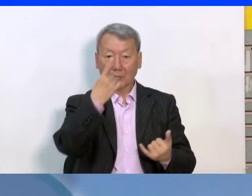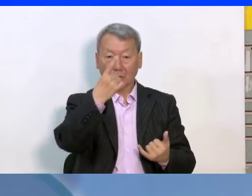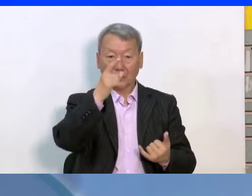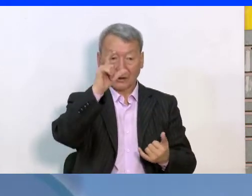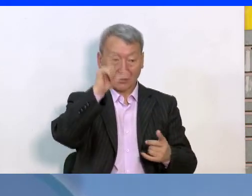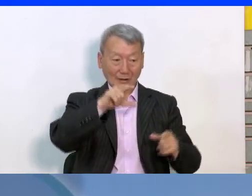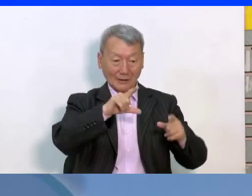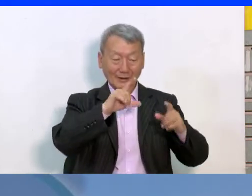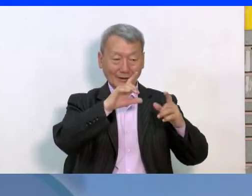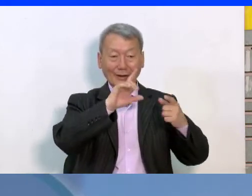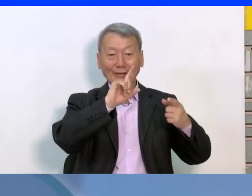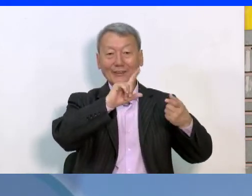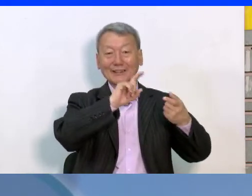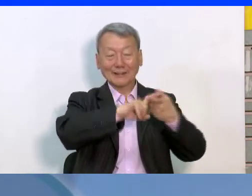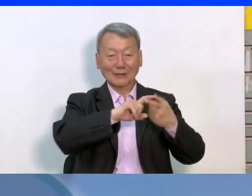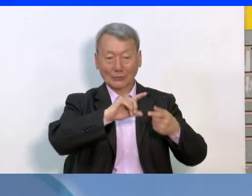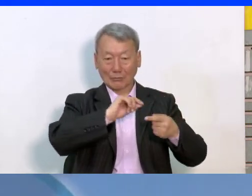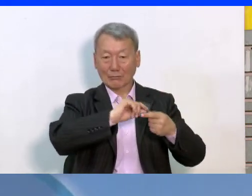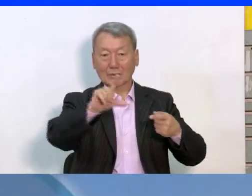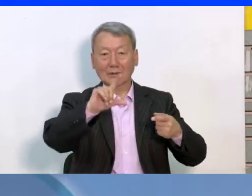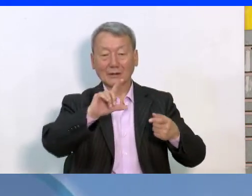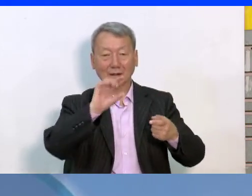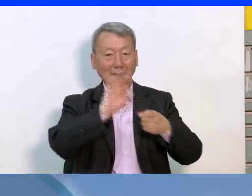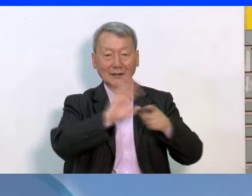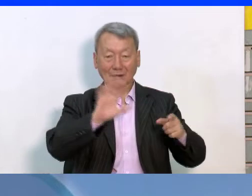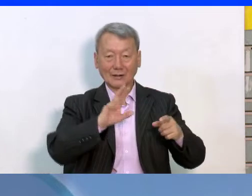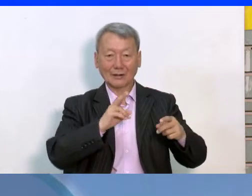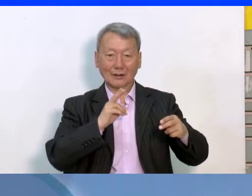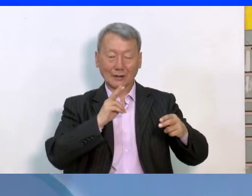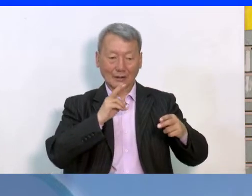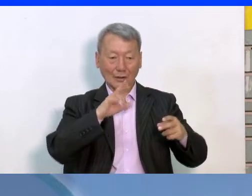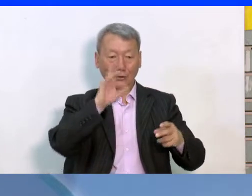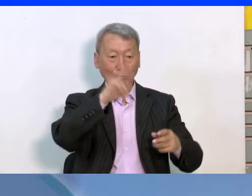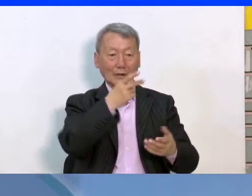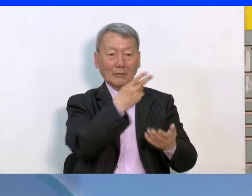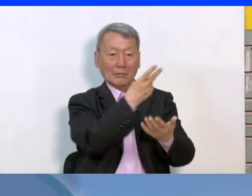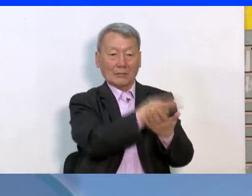адамдан тарап кетти да ошол башка ошол жерде жаткан